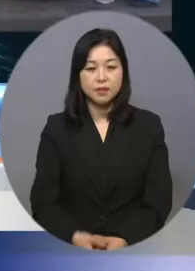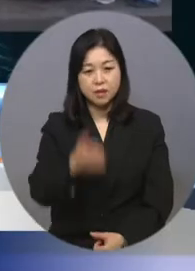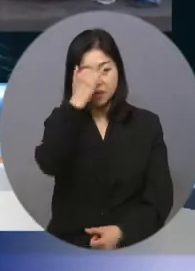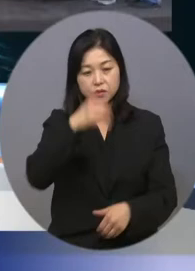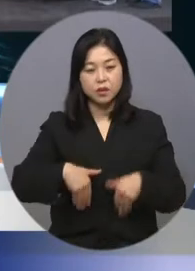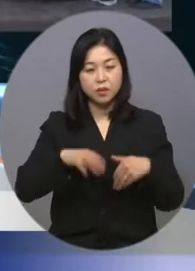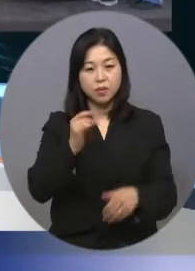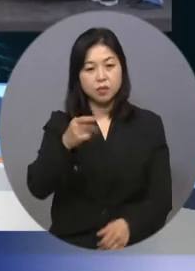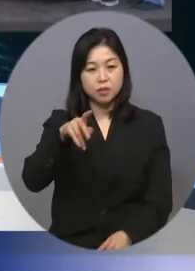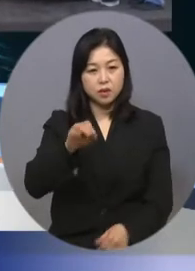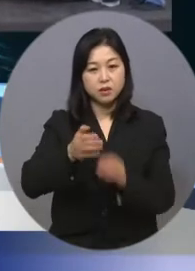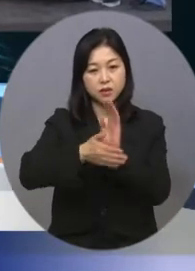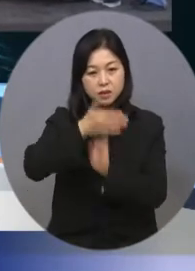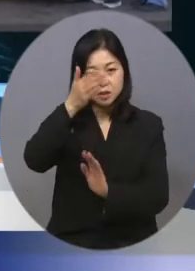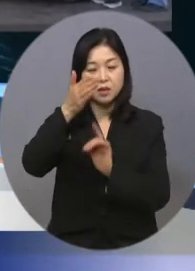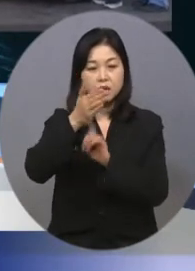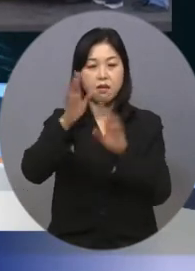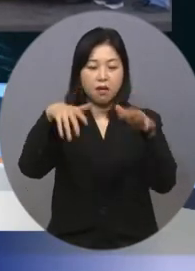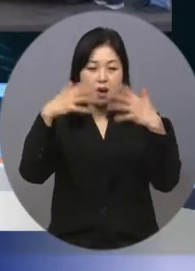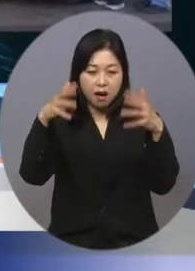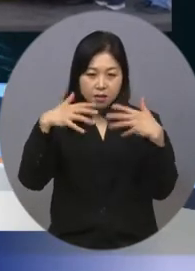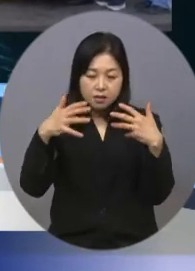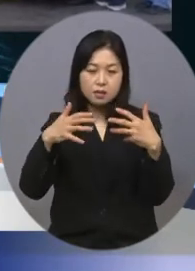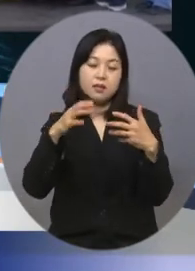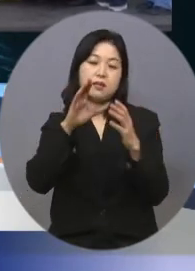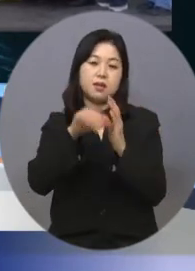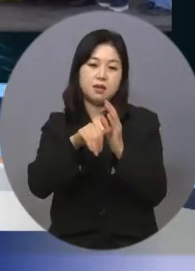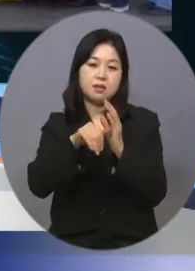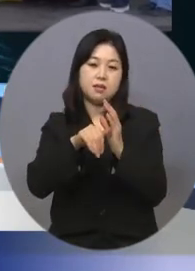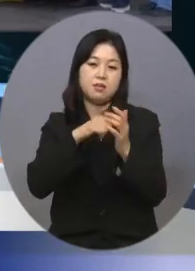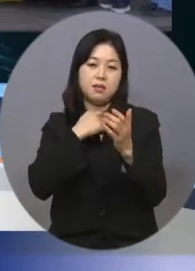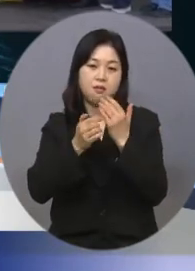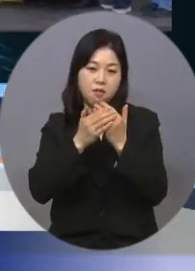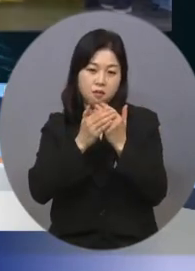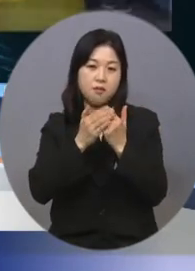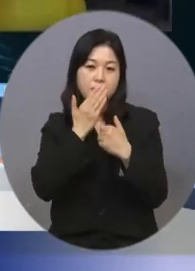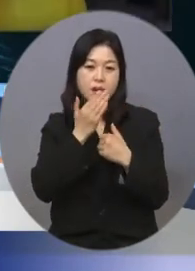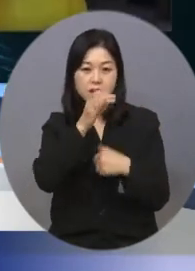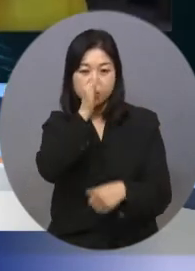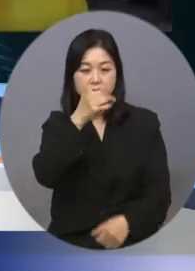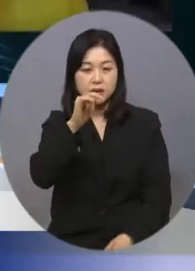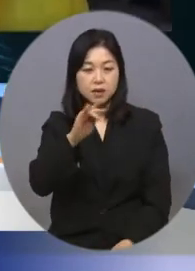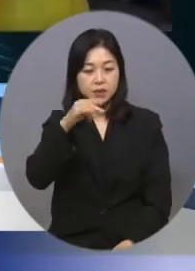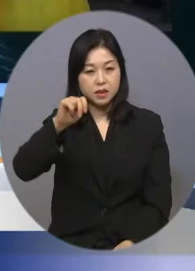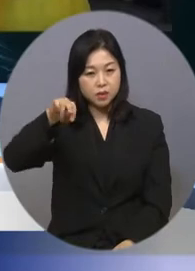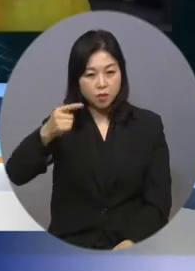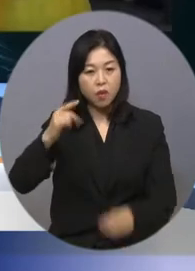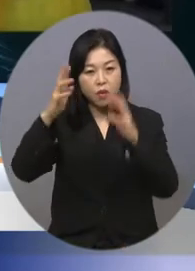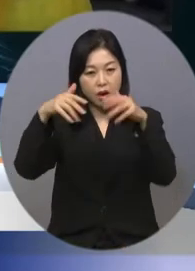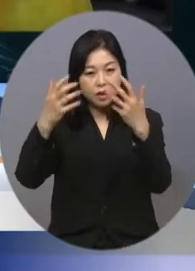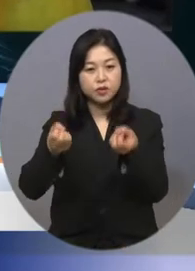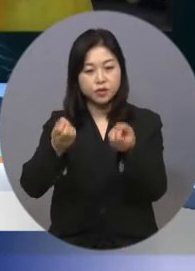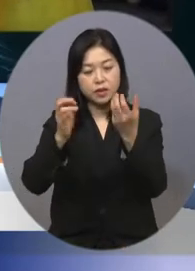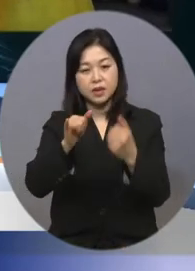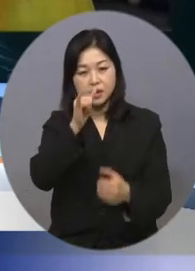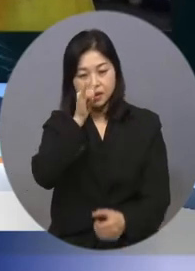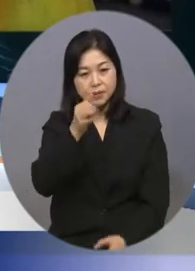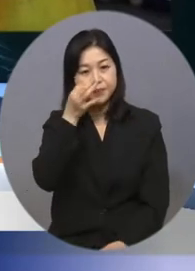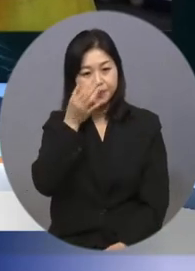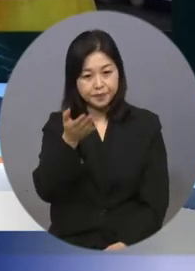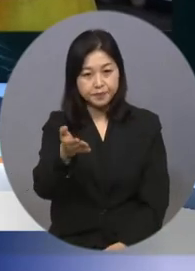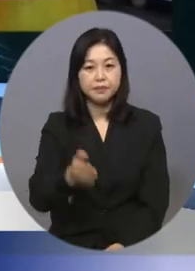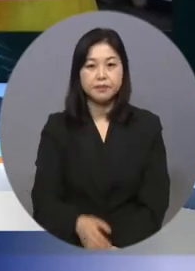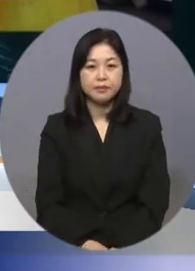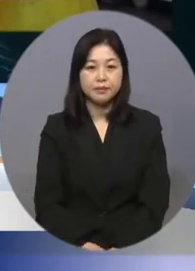충남 보령시에서 무르익어가는 가을을 만끽할 수 있는 삽시도 가을맞이 축제가 열렸습니다. 현장에 조은빈